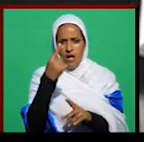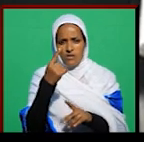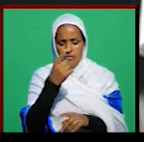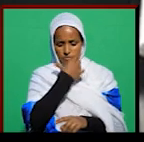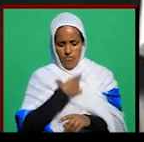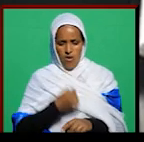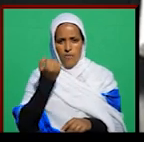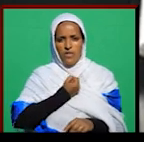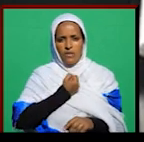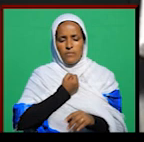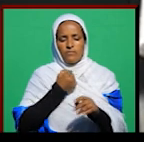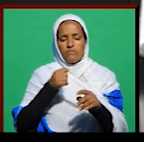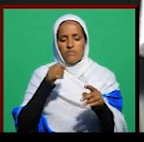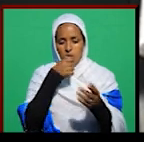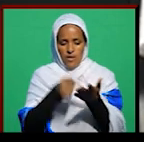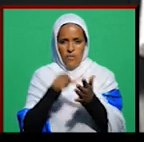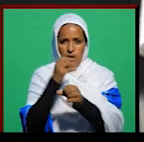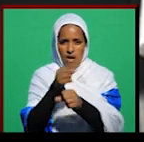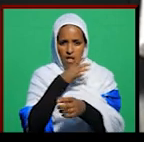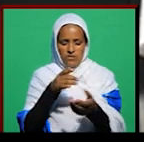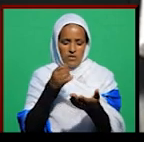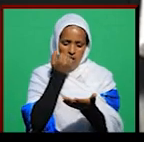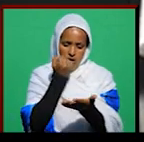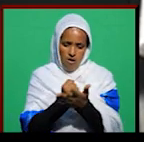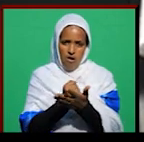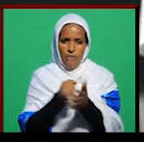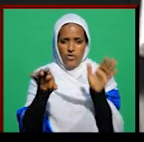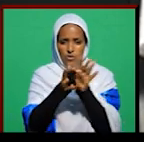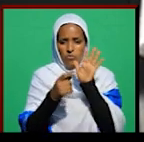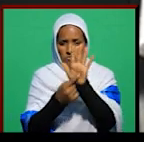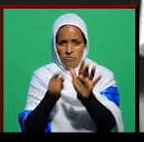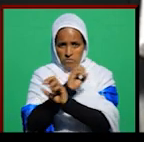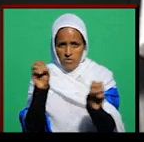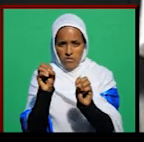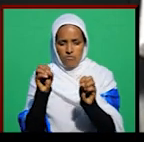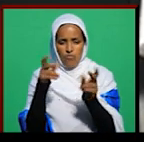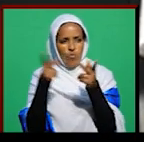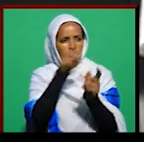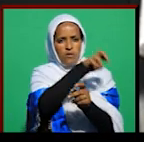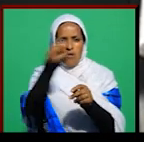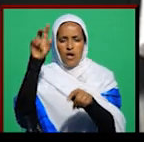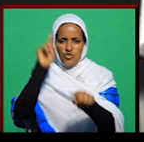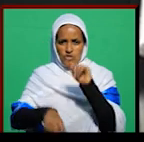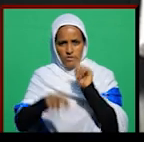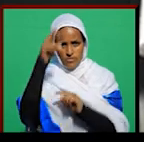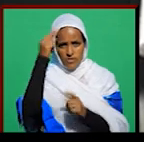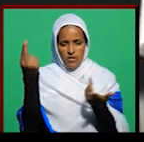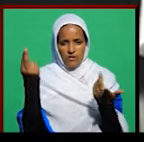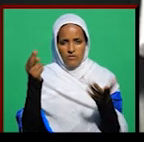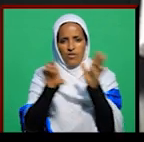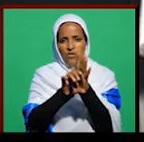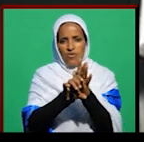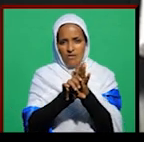አንድ በማይተም የተረጋገጠ ደብዳቤ ያልያዘ ወይም የይለፍ ወረቀት ማታወቂያ ያልያዘ ሰው ከቦታ ወደ ቦታ መዘዋወር እንደማይችል ሁሉ